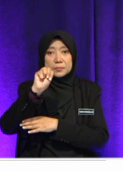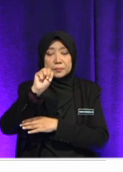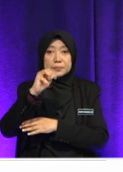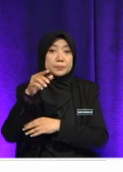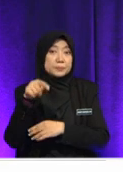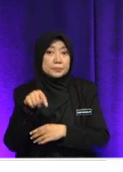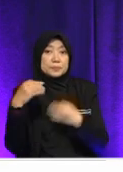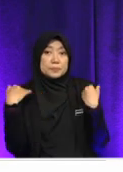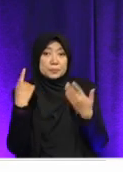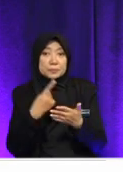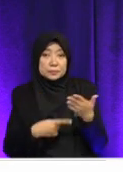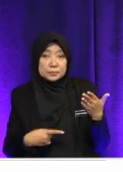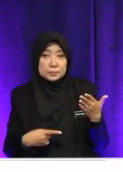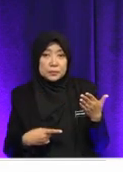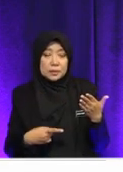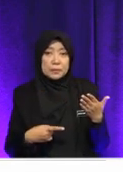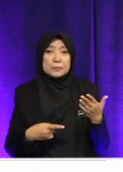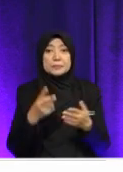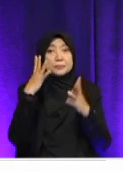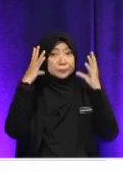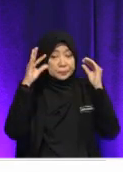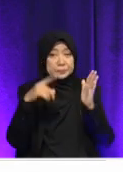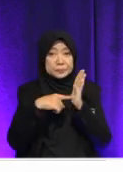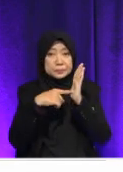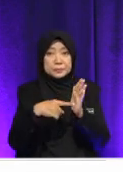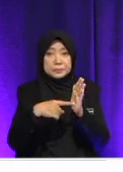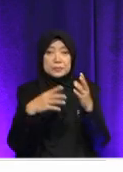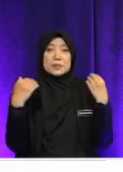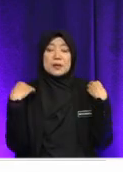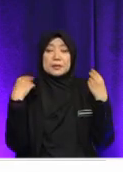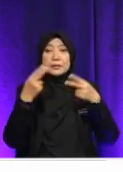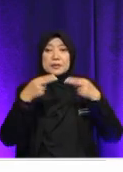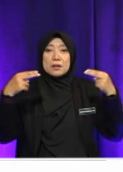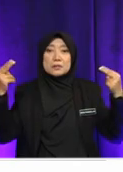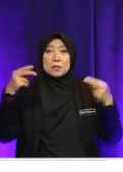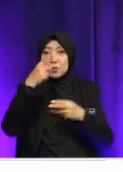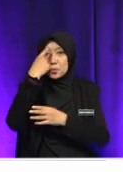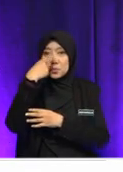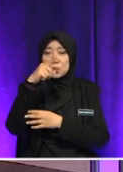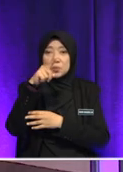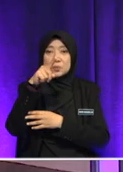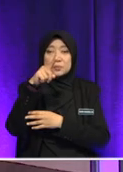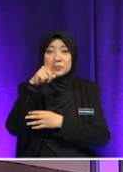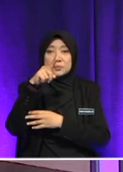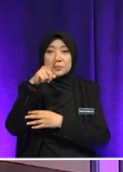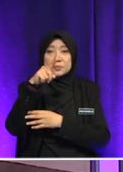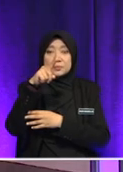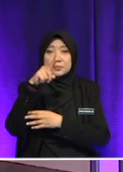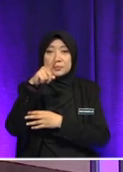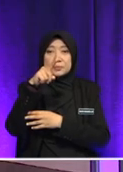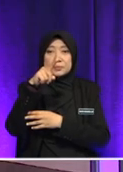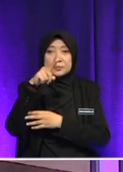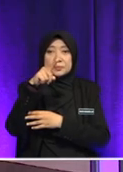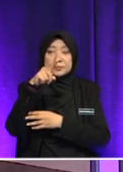ada apa Oke ah kalau saya pegang dekat sini saya ada perhiasan bagi Oke ee pokok ee